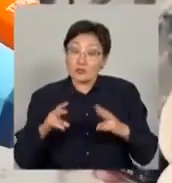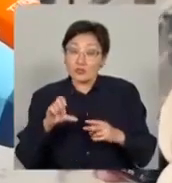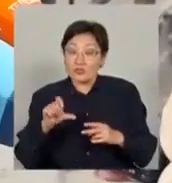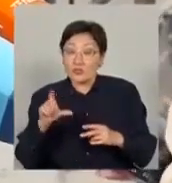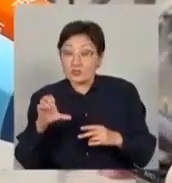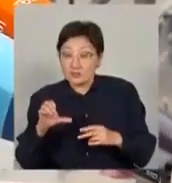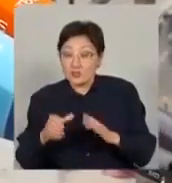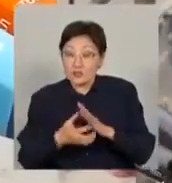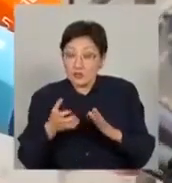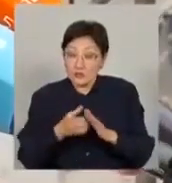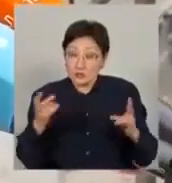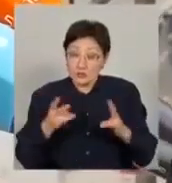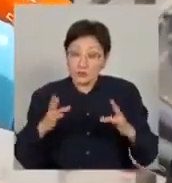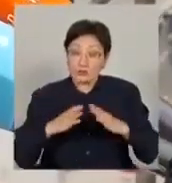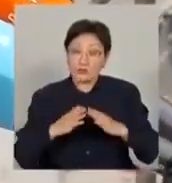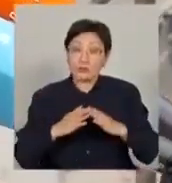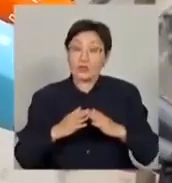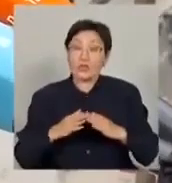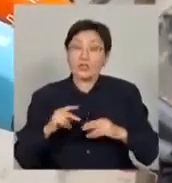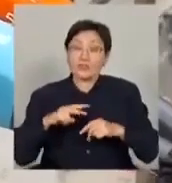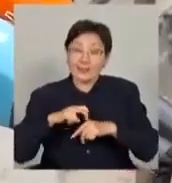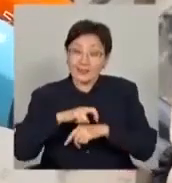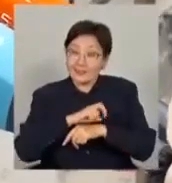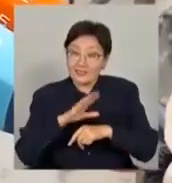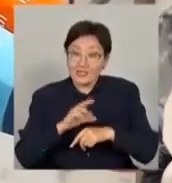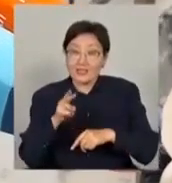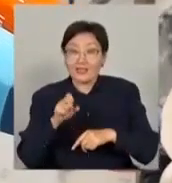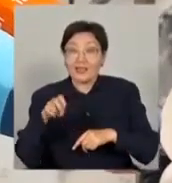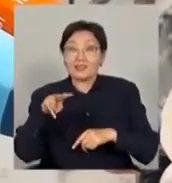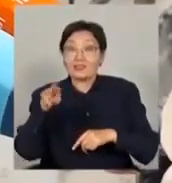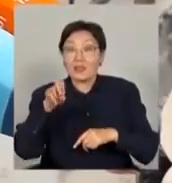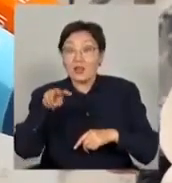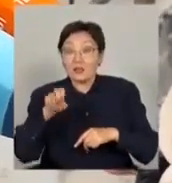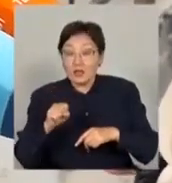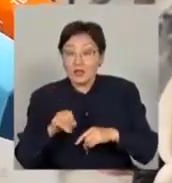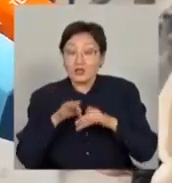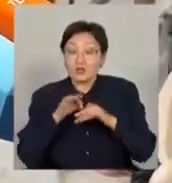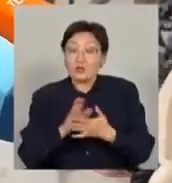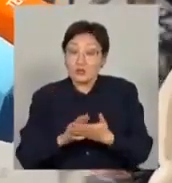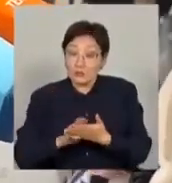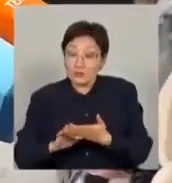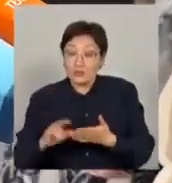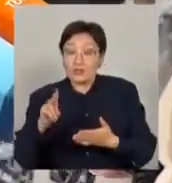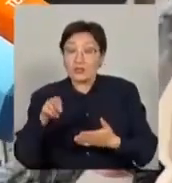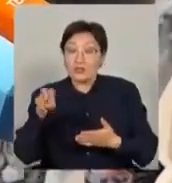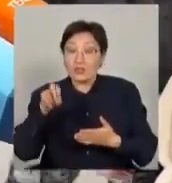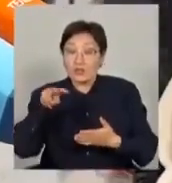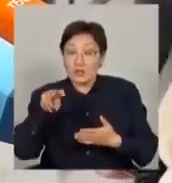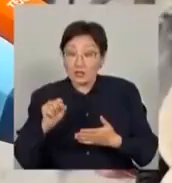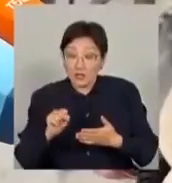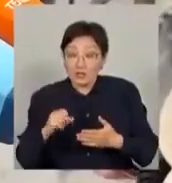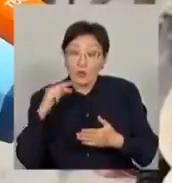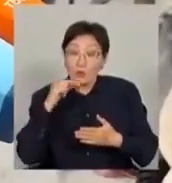Ses şakır gerek. Koy üge degen. Kim bolu ol tarakan emes. Ol kandalağa jasap tırgan u. At kandalağın u degen ol degen